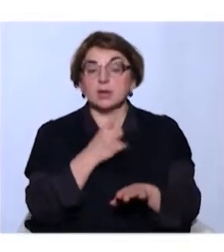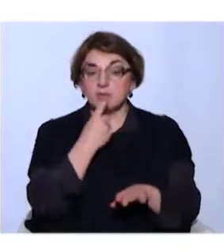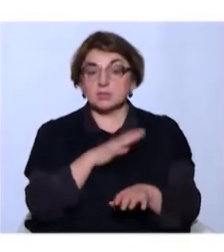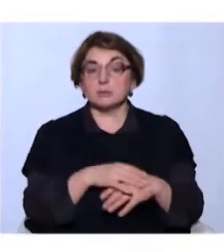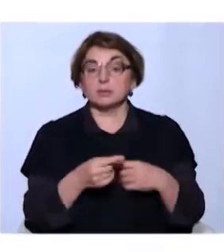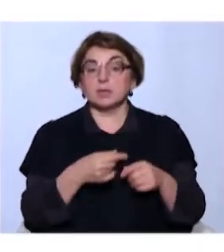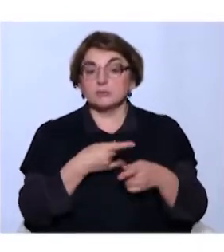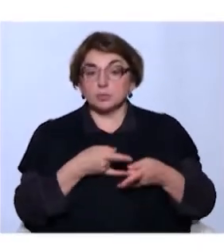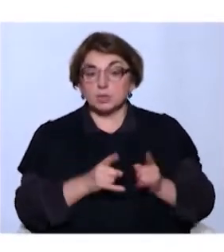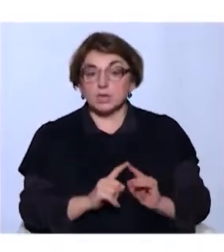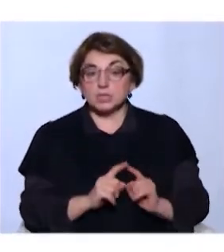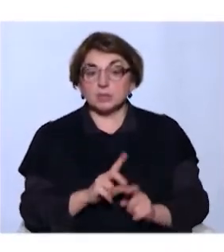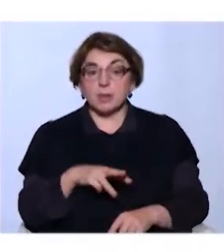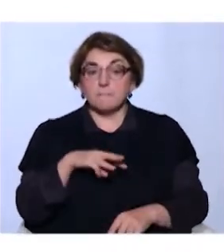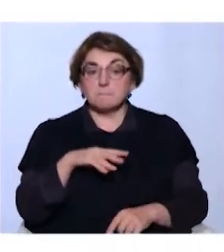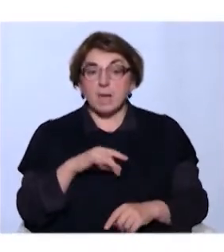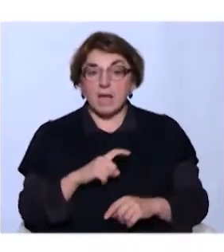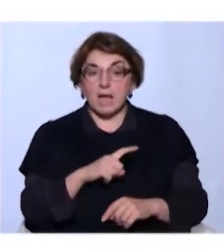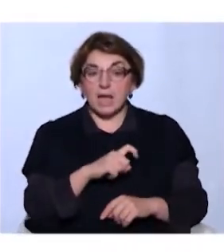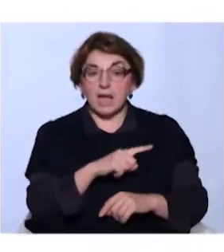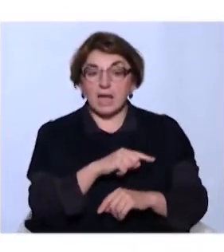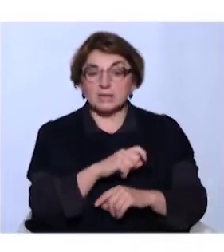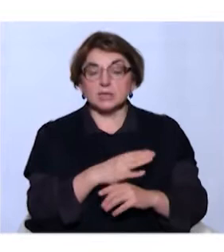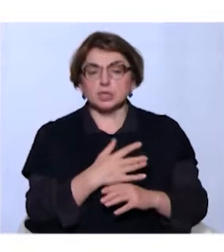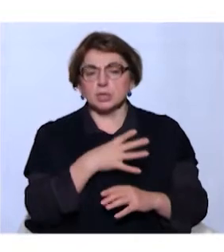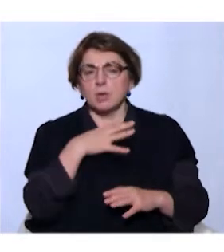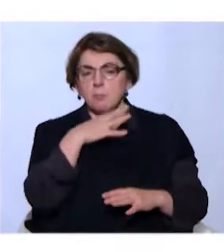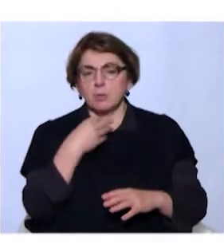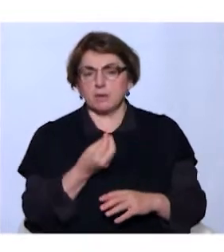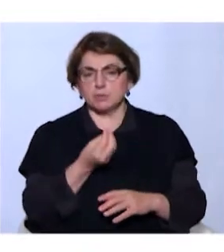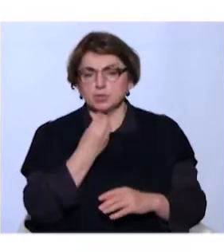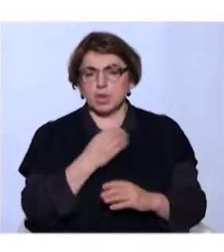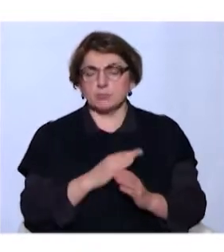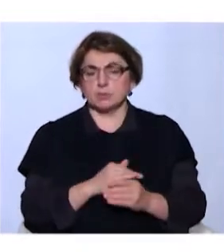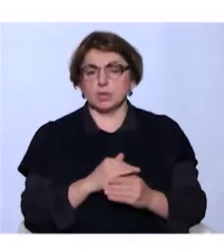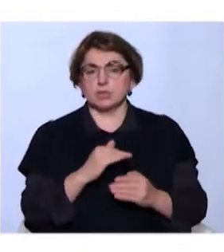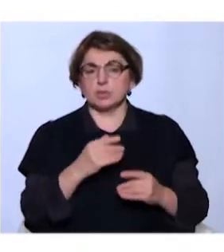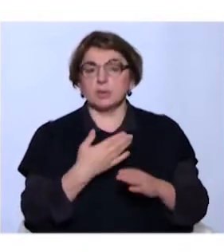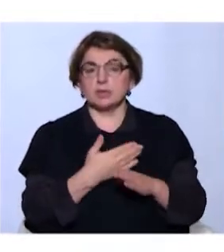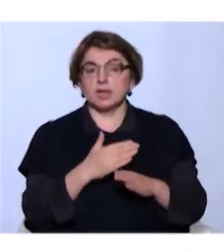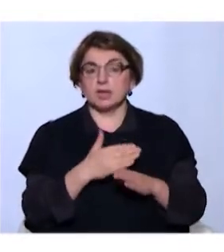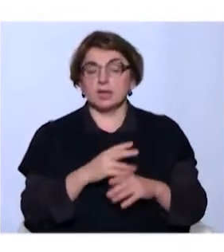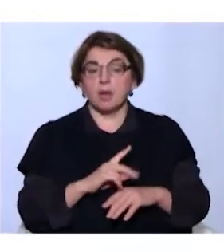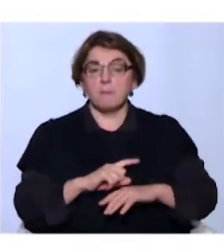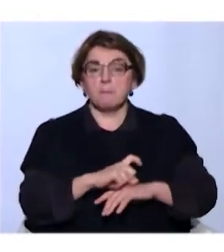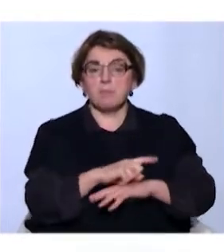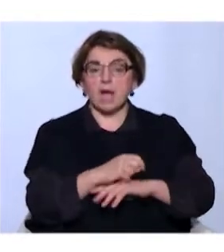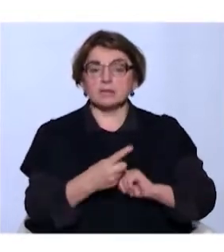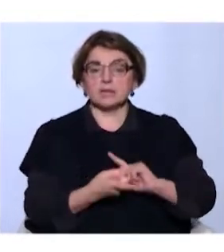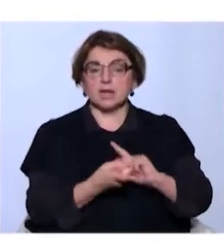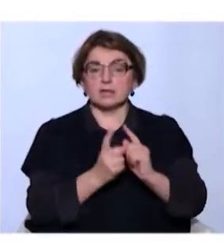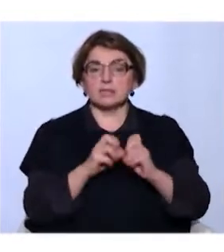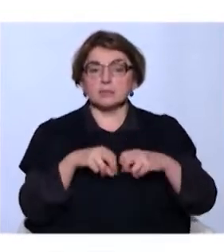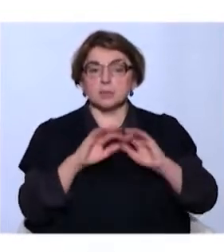მატლები. მატლი უხვად იკვებება, იზრდება, შემდეგ მატლი გადადის შემდეგ სტადიაში, ეს არის